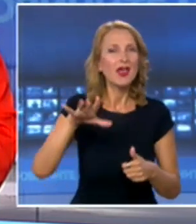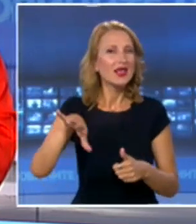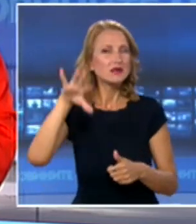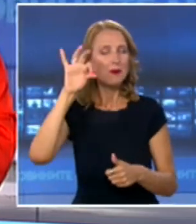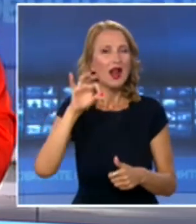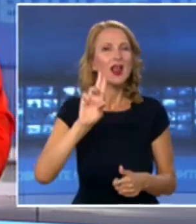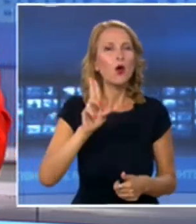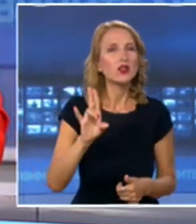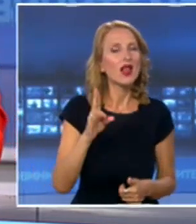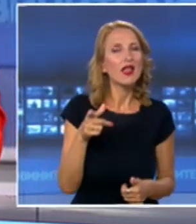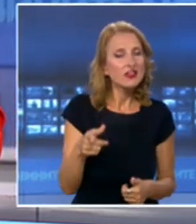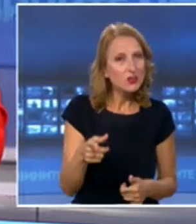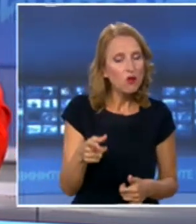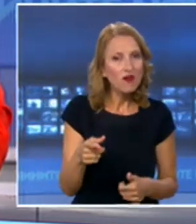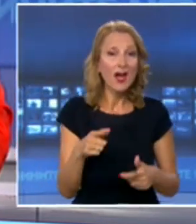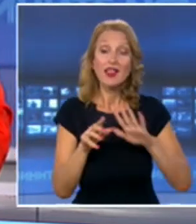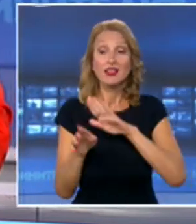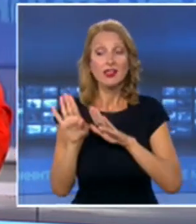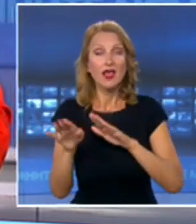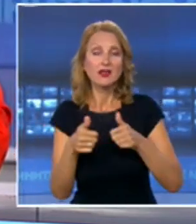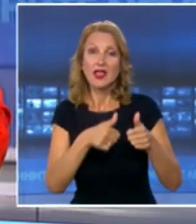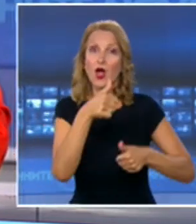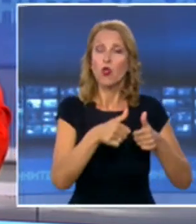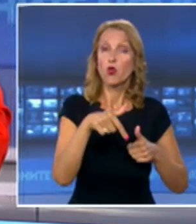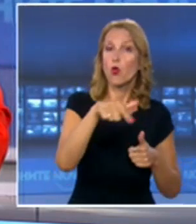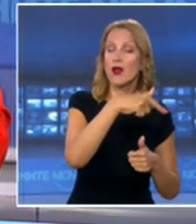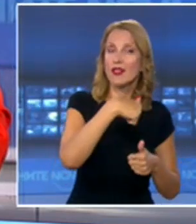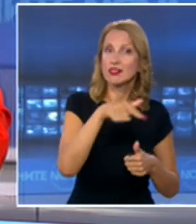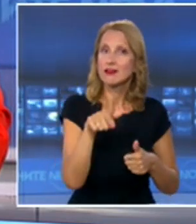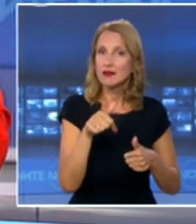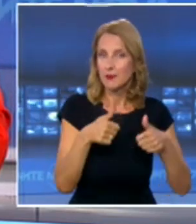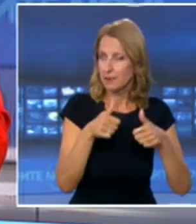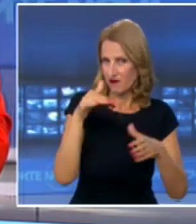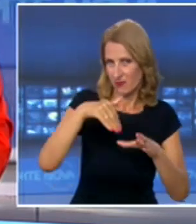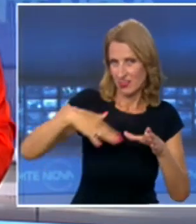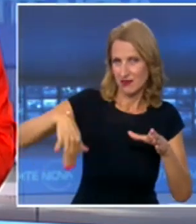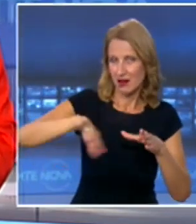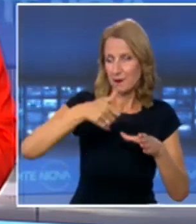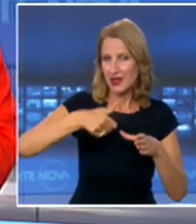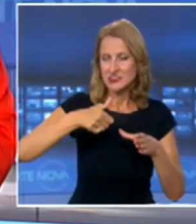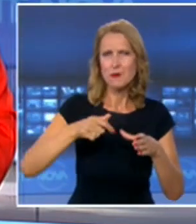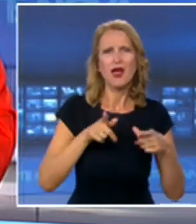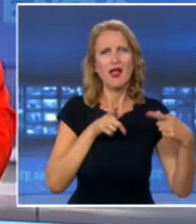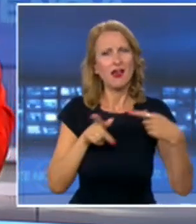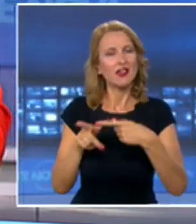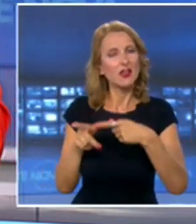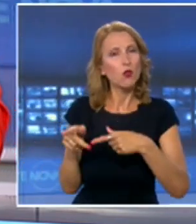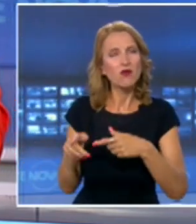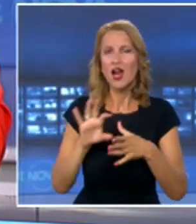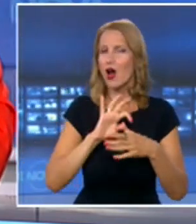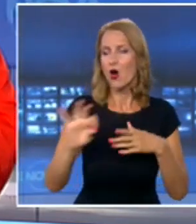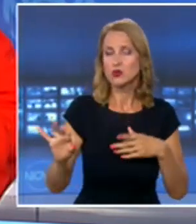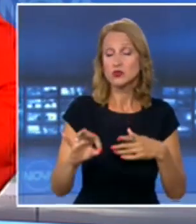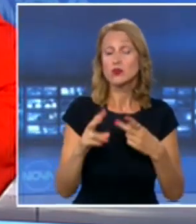партията, конкурентите на Корнелия Нинова и вътрешната й опозиция я атакуваха остро на пленума на Националния съвет на партията.